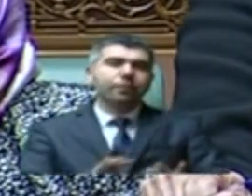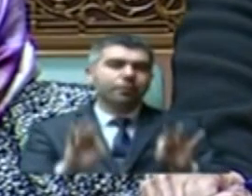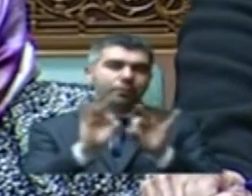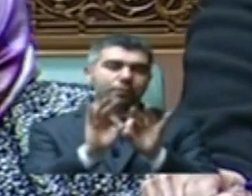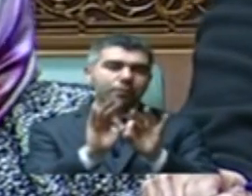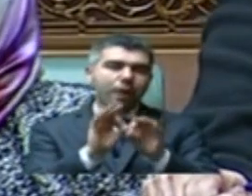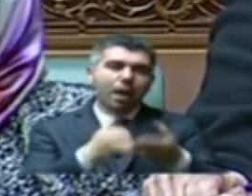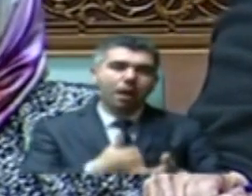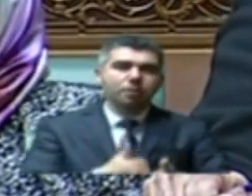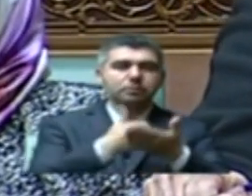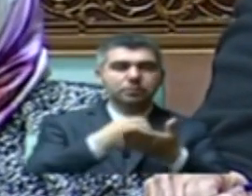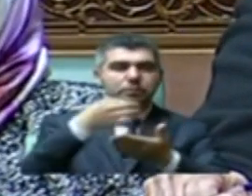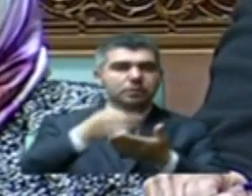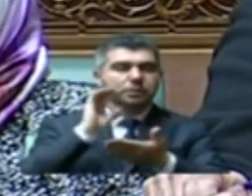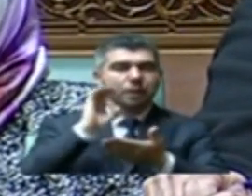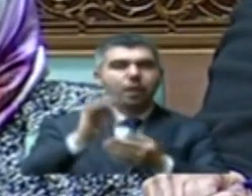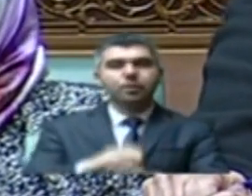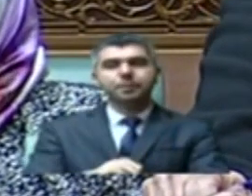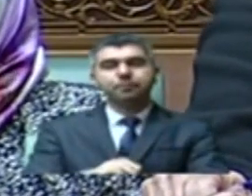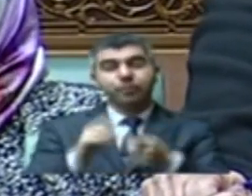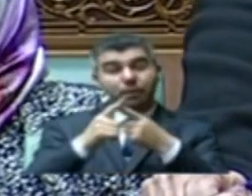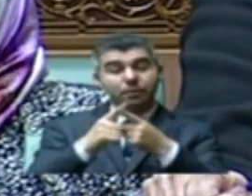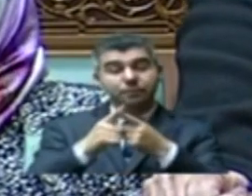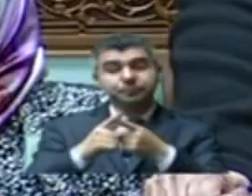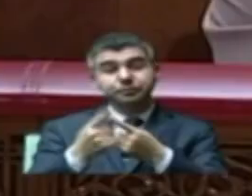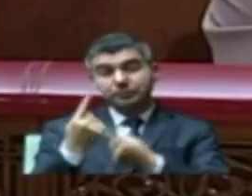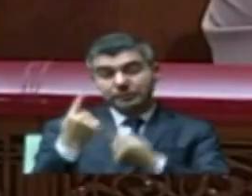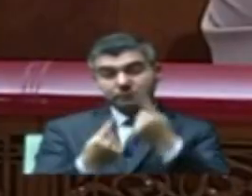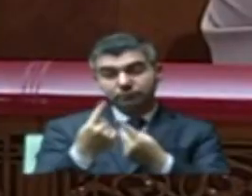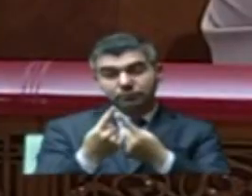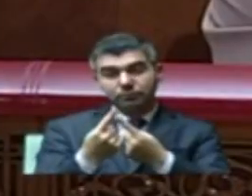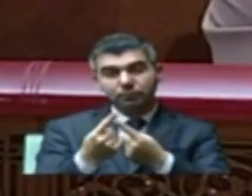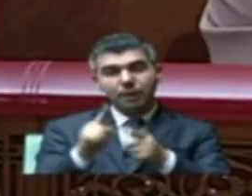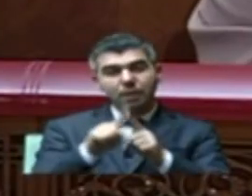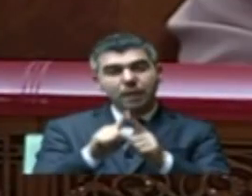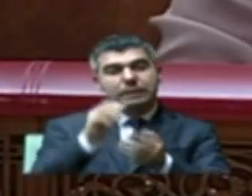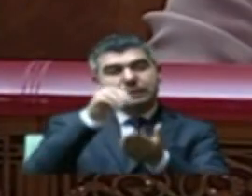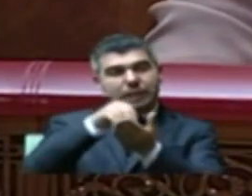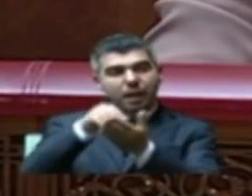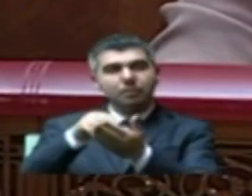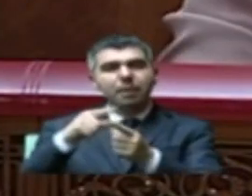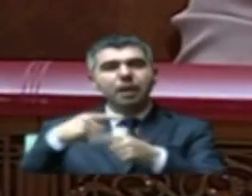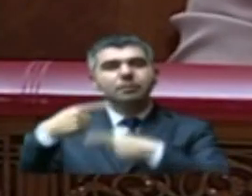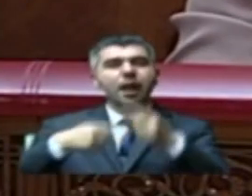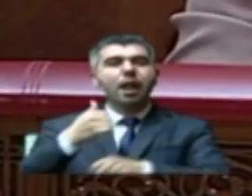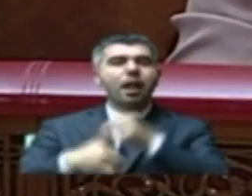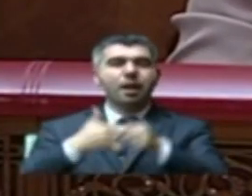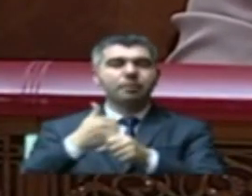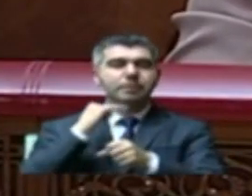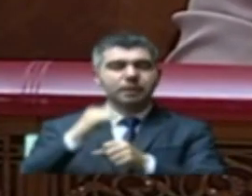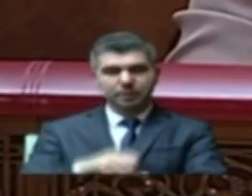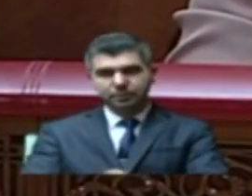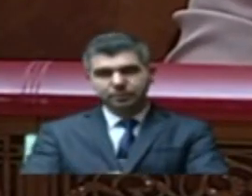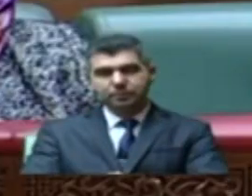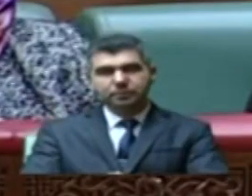للاستقرار الاجتماعي والاقتصادي عوض المقاربة الإحسانية الموسمية. وللإشارة